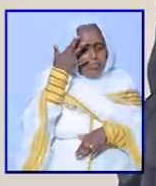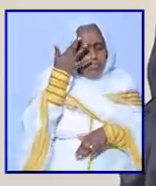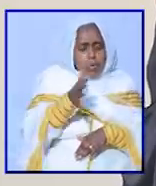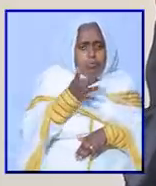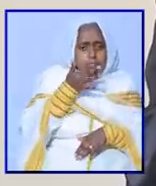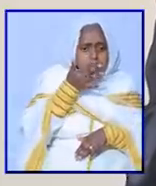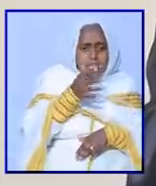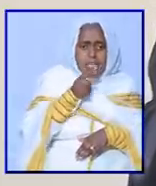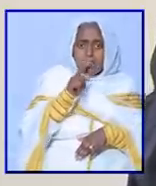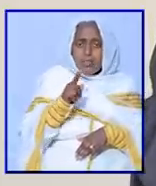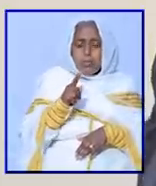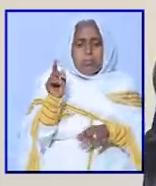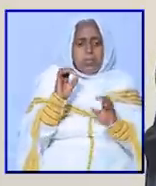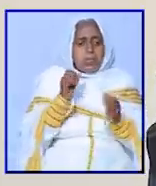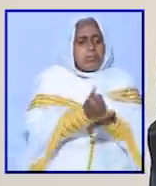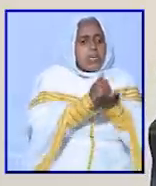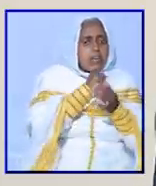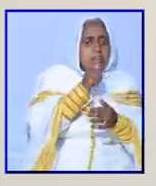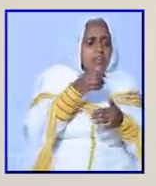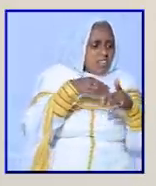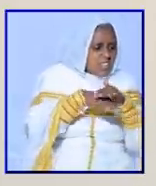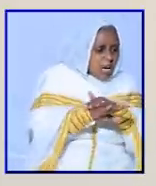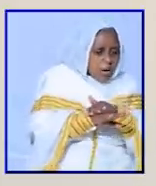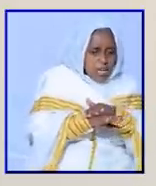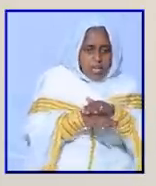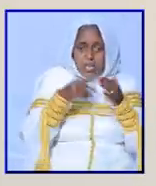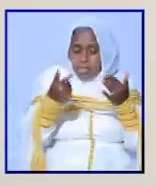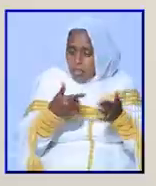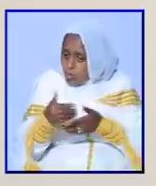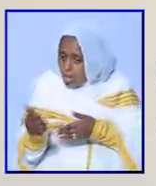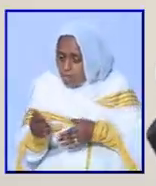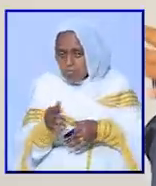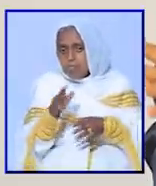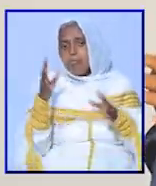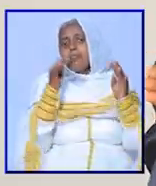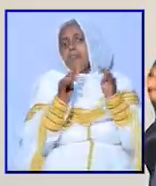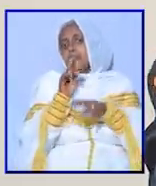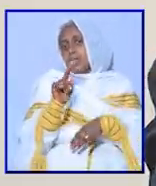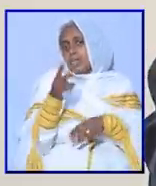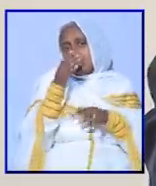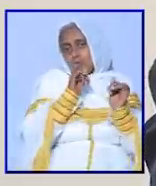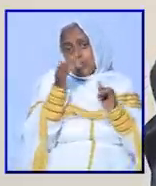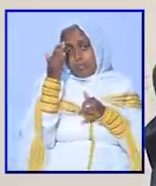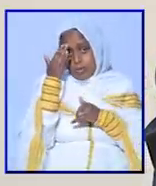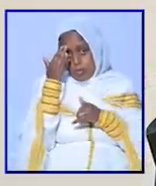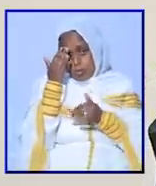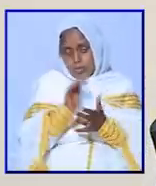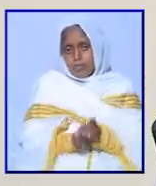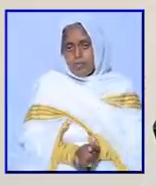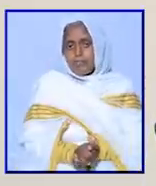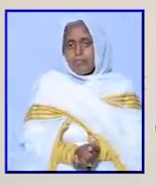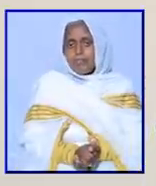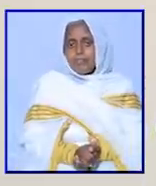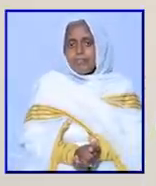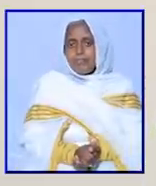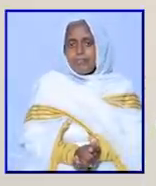ብሎ ሙጭጭ ብሎ ገና ሳይረዳ ይገባል። እረባክ እንዲሁን መከራ ነው። እንደምታውቁት